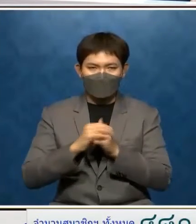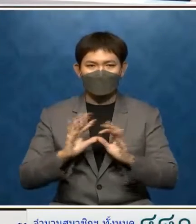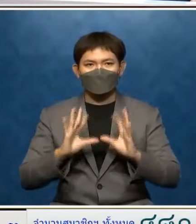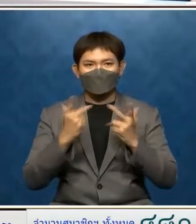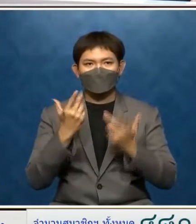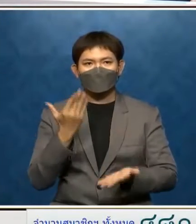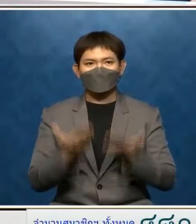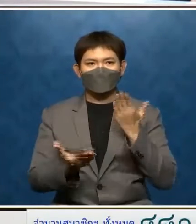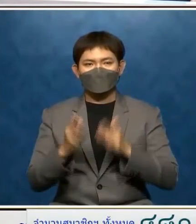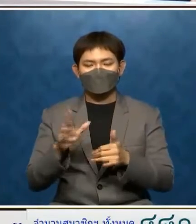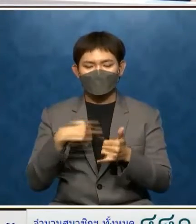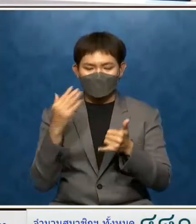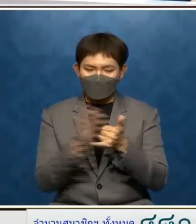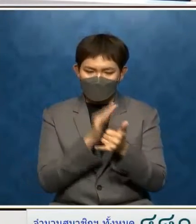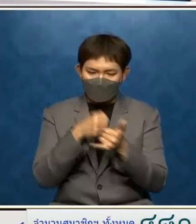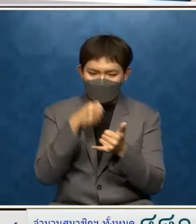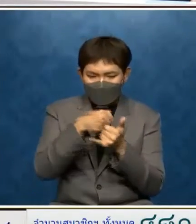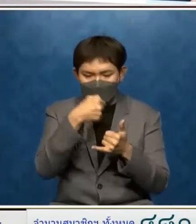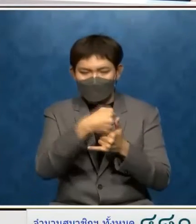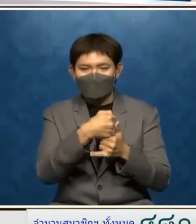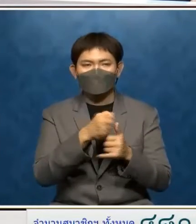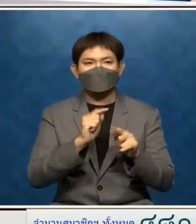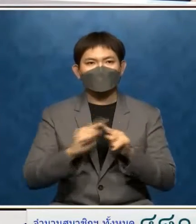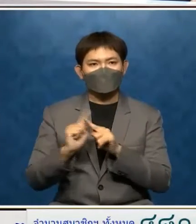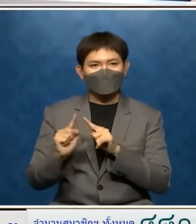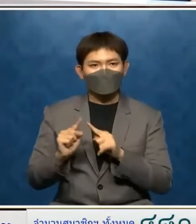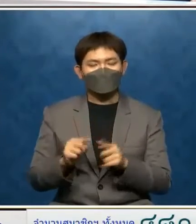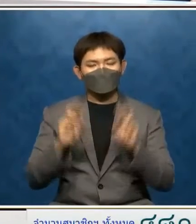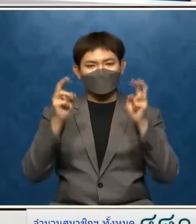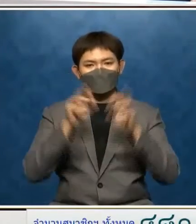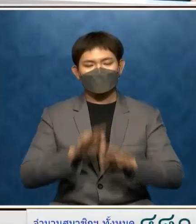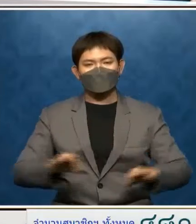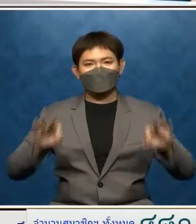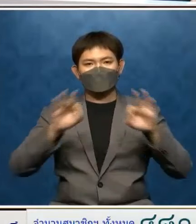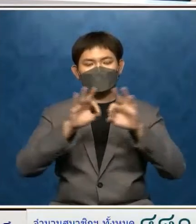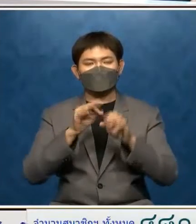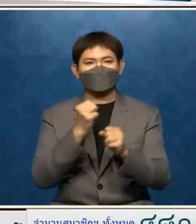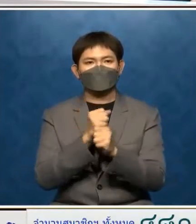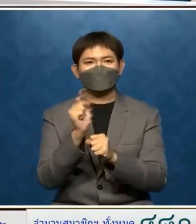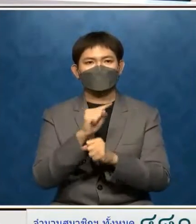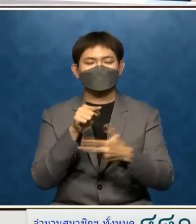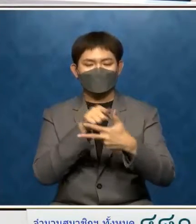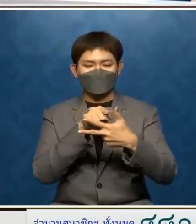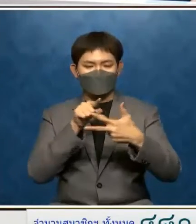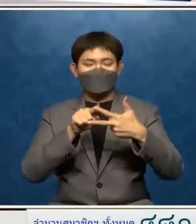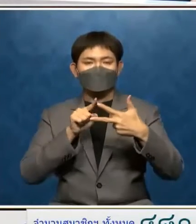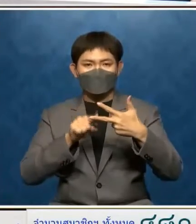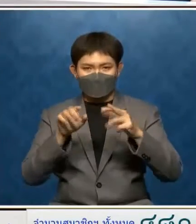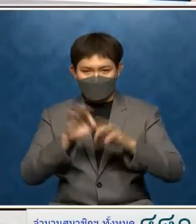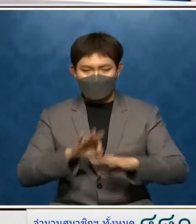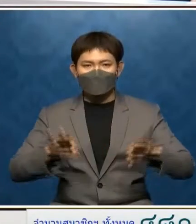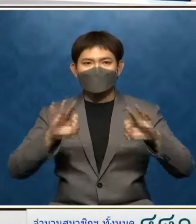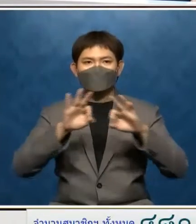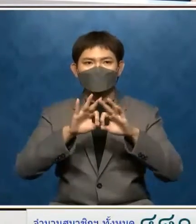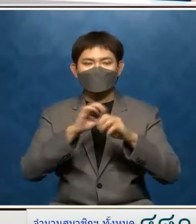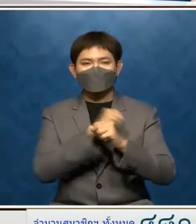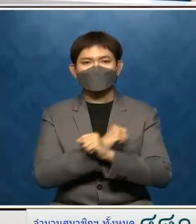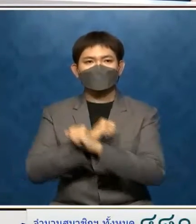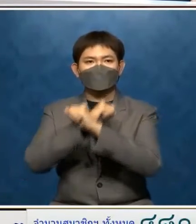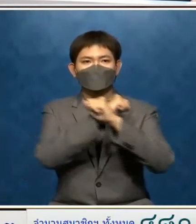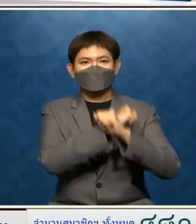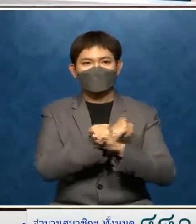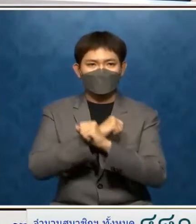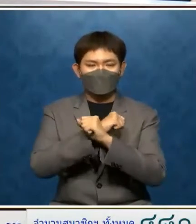ของผู้ถูก ซ้อมทรมาณรENSEN,ทวาสาระสำคัญ 3 เรื่องเป็เรื่องสำคัญนั่คือเรองการป้องกัน